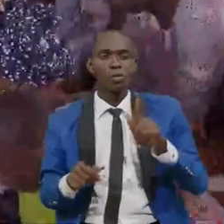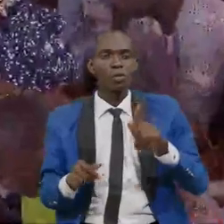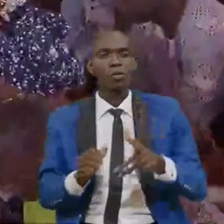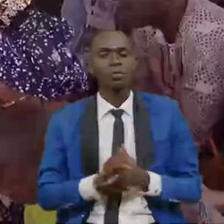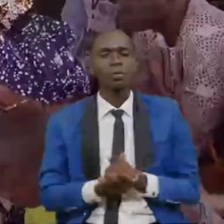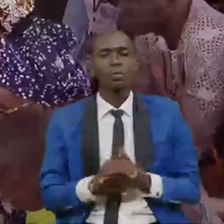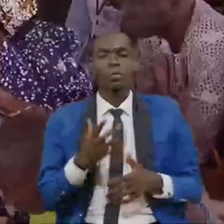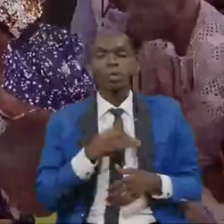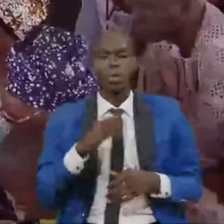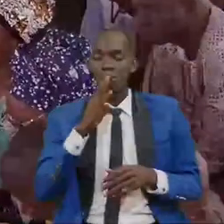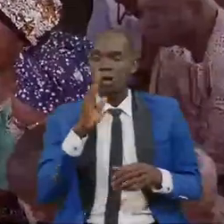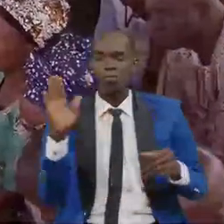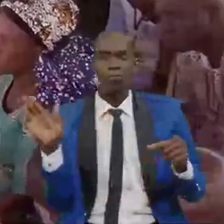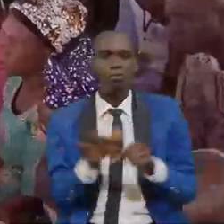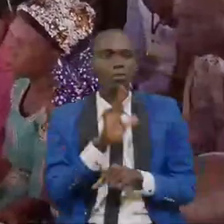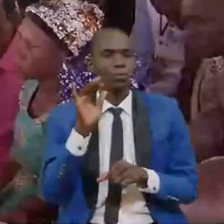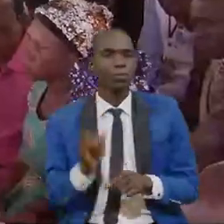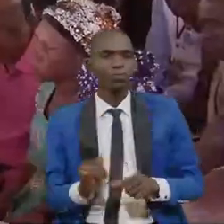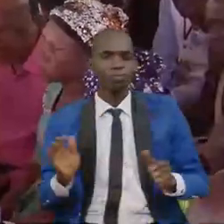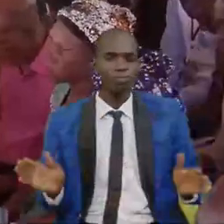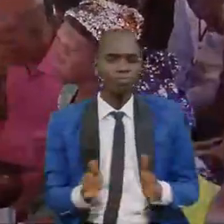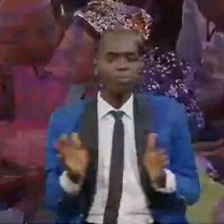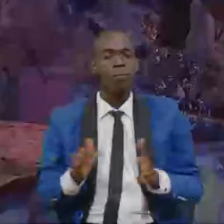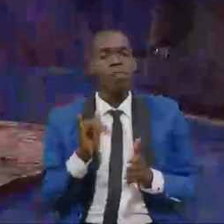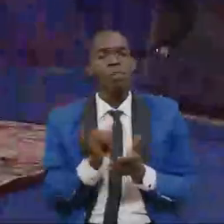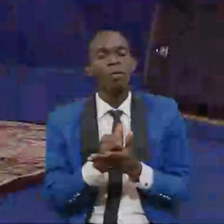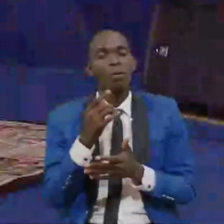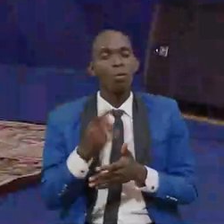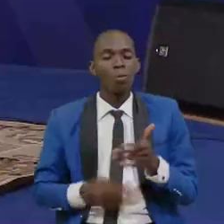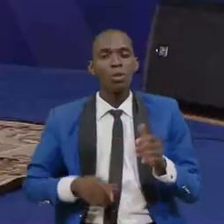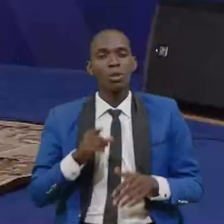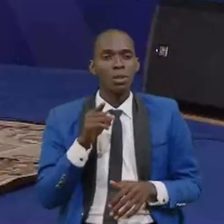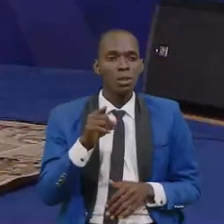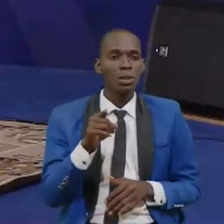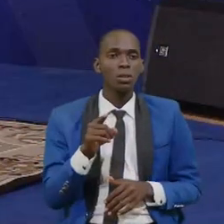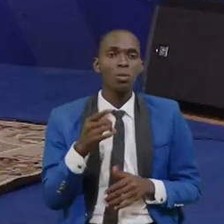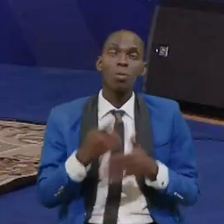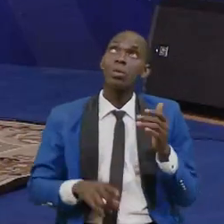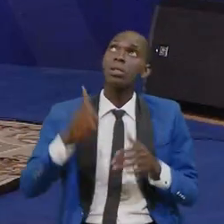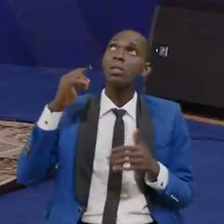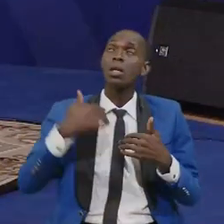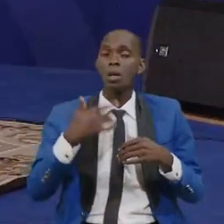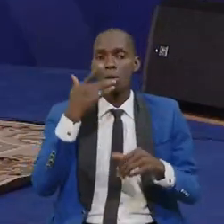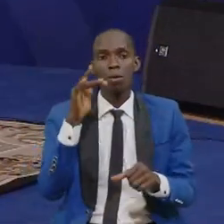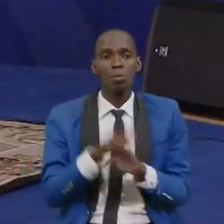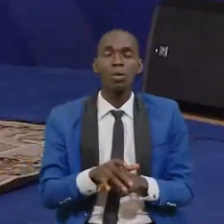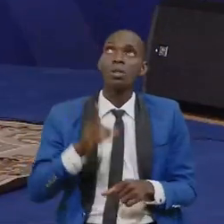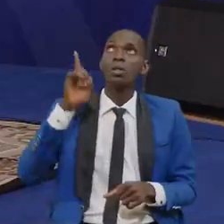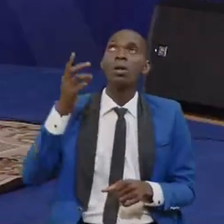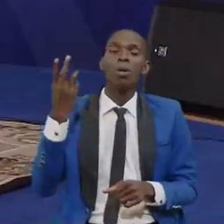Verset 21, et ayant la pleine conviction que ce qu'il promet, il peut aussi